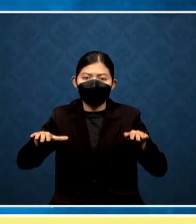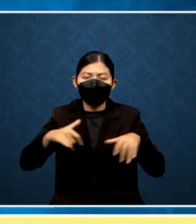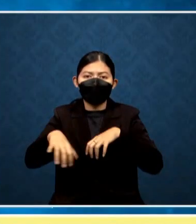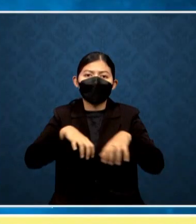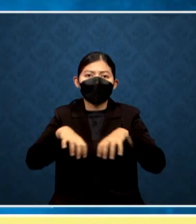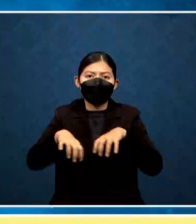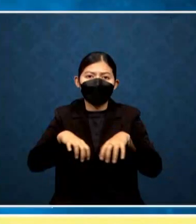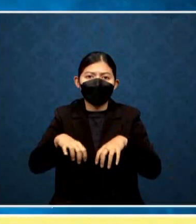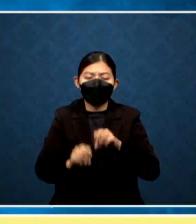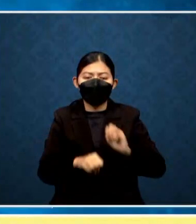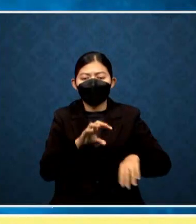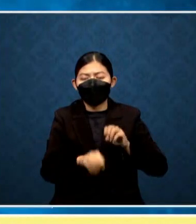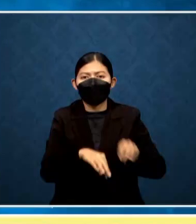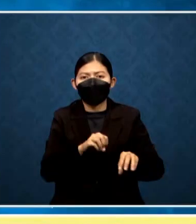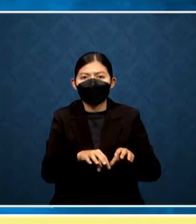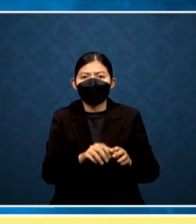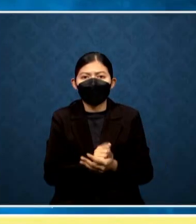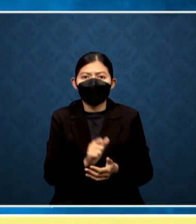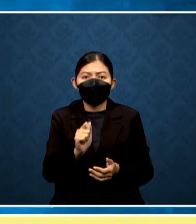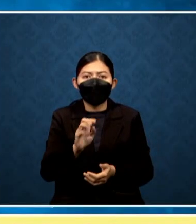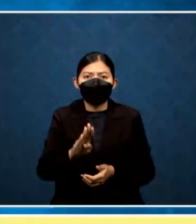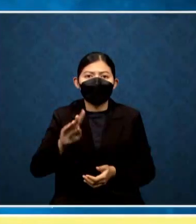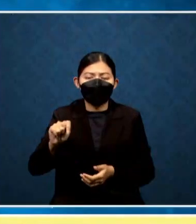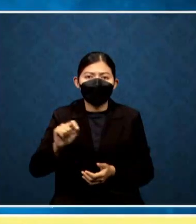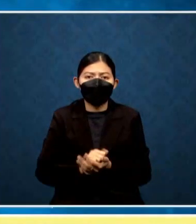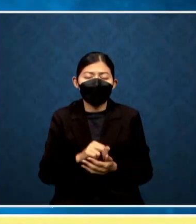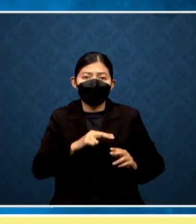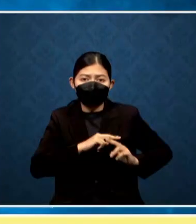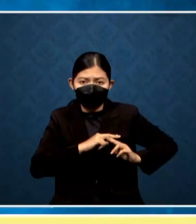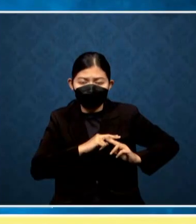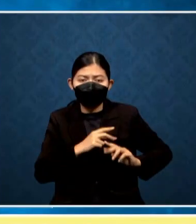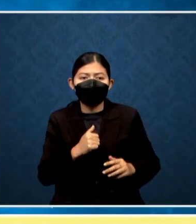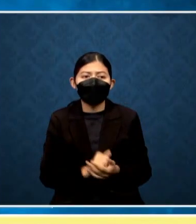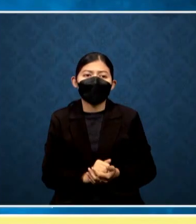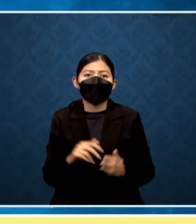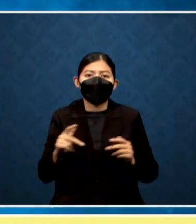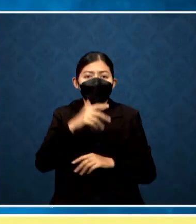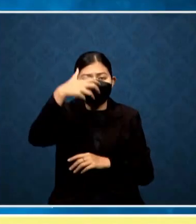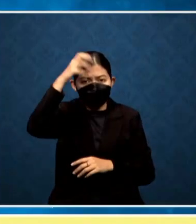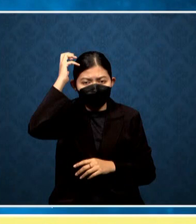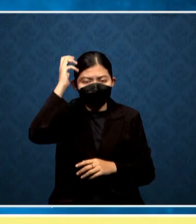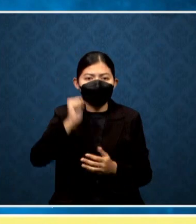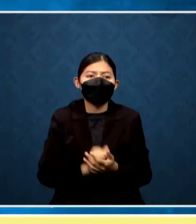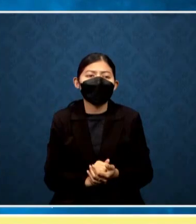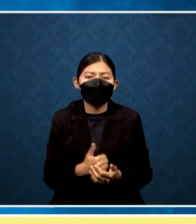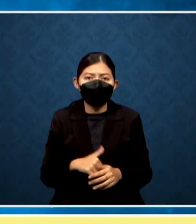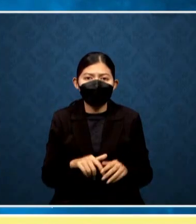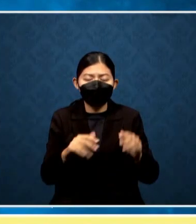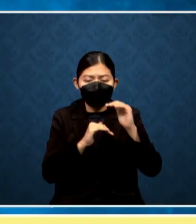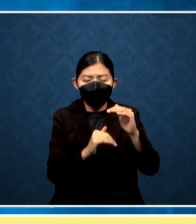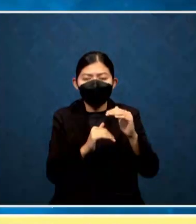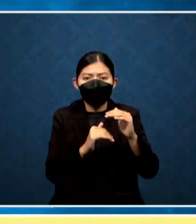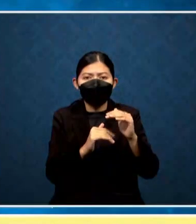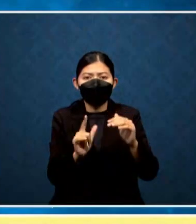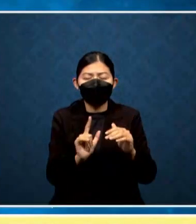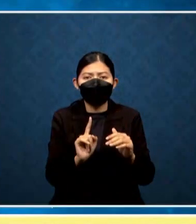จัดการขยะของ bunu withระควไย อ computersทรัไพทย์มคือ มารถการสามคัญ ที่สุ มัรถการต้นทาง